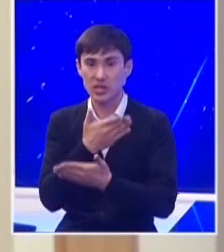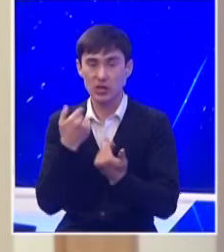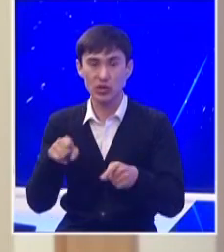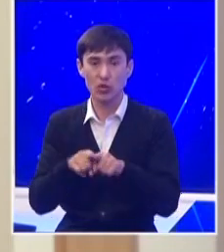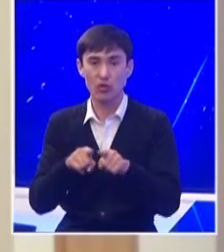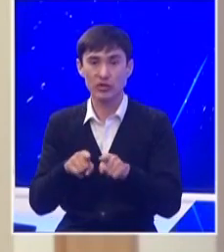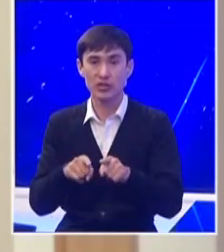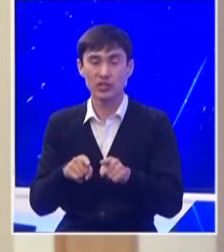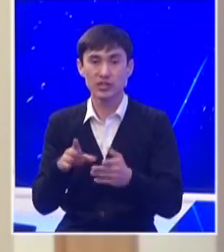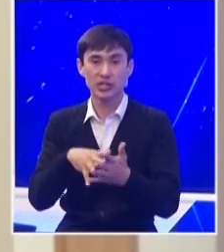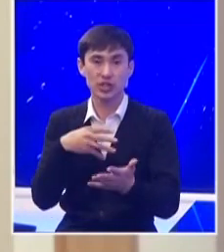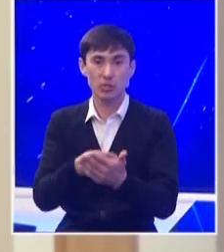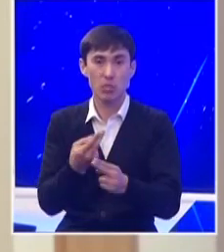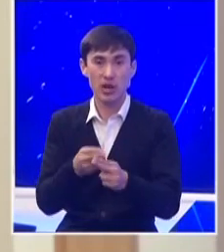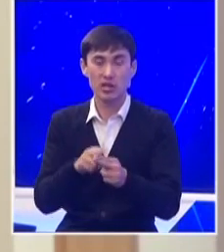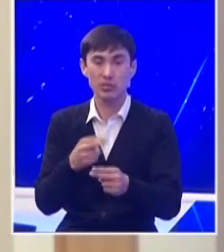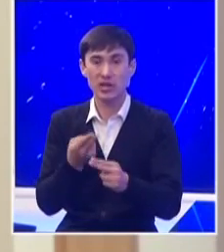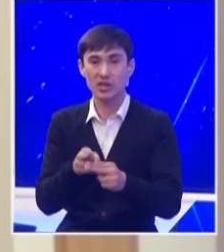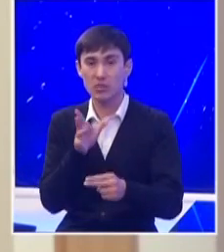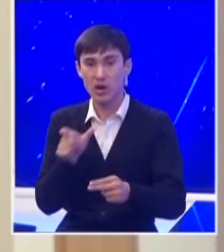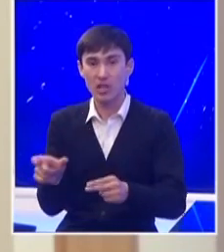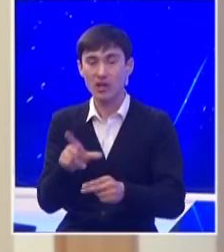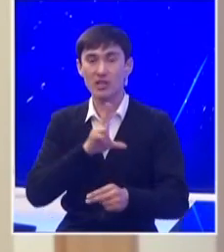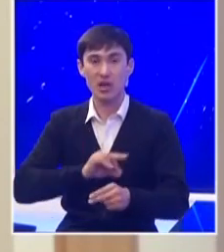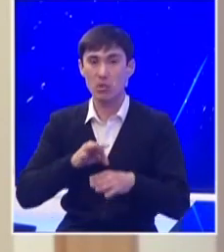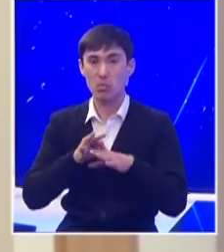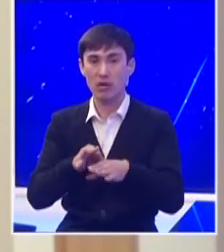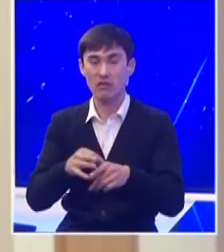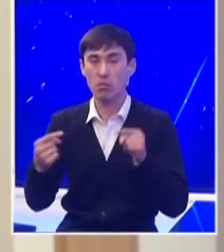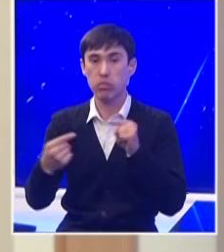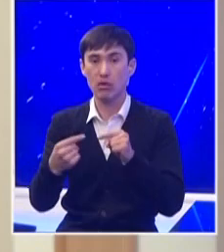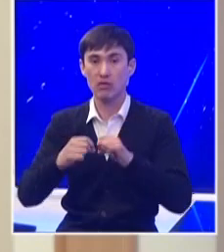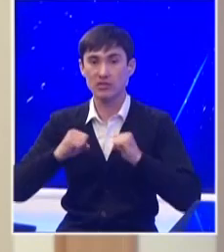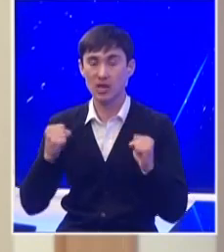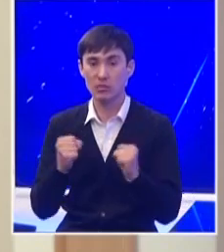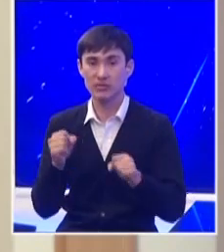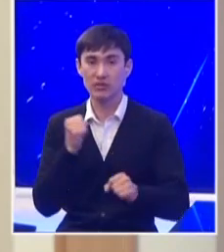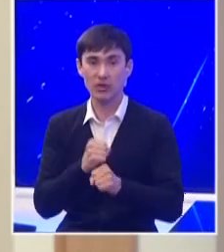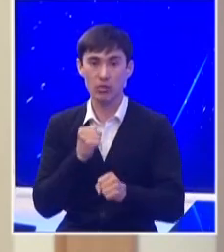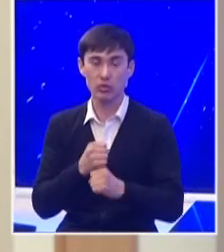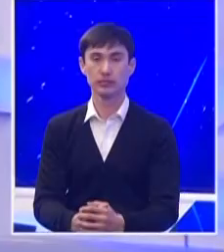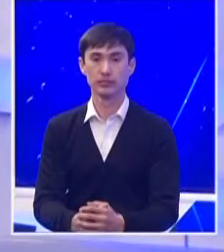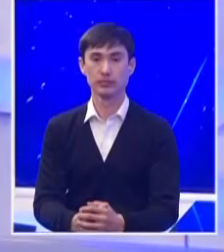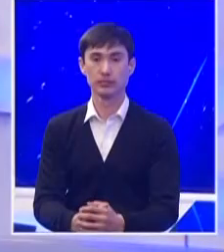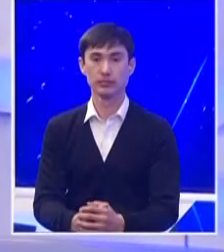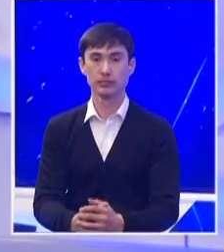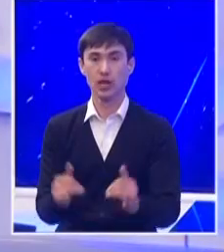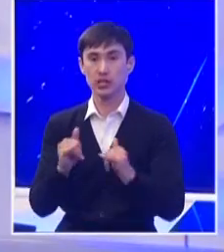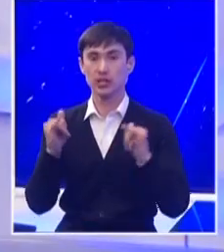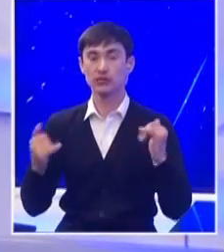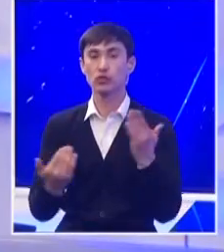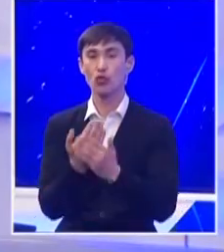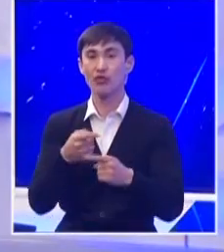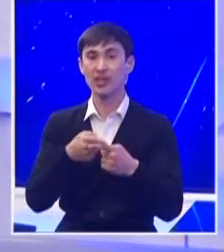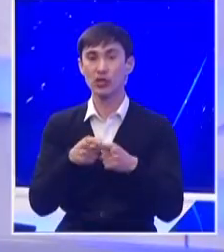такого значения. Скорее всего, поэтому на данном канале не были проведены противозаморозковые работы. С развитием